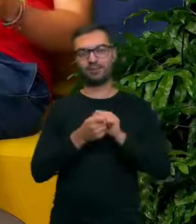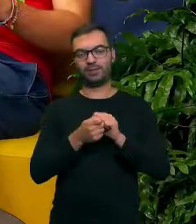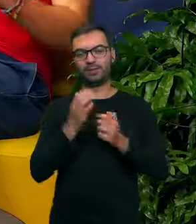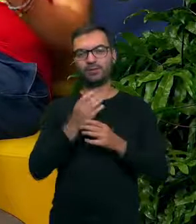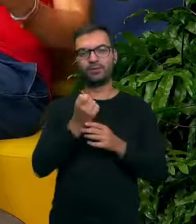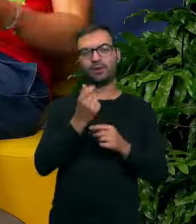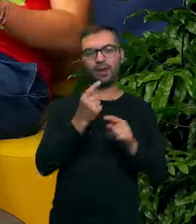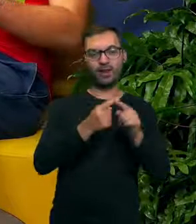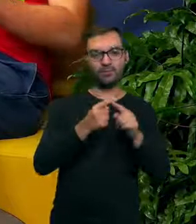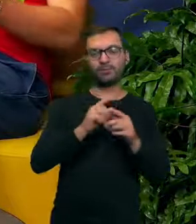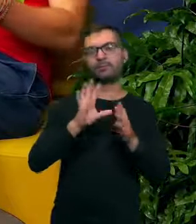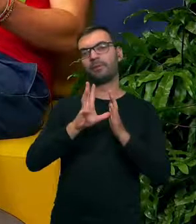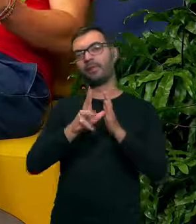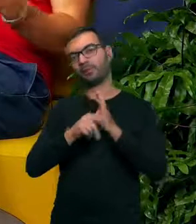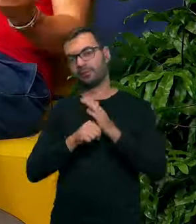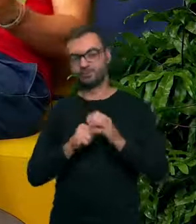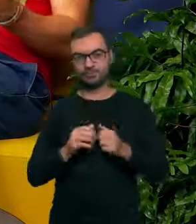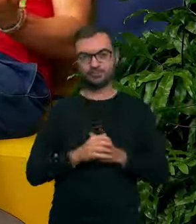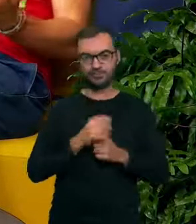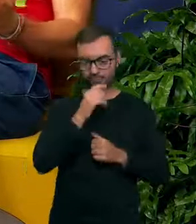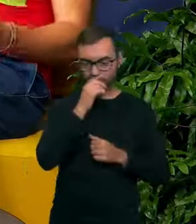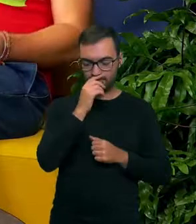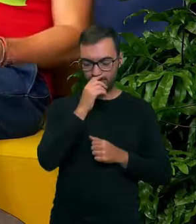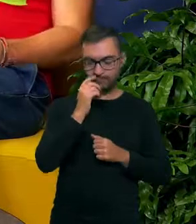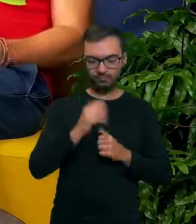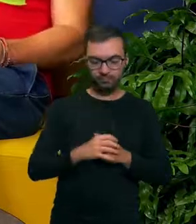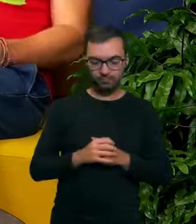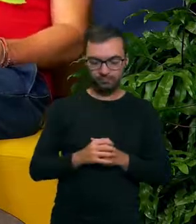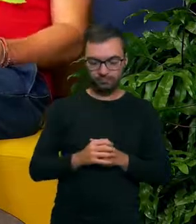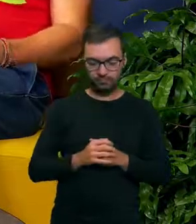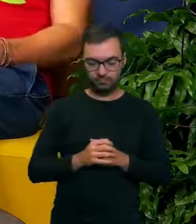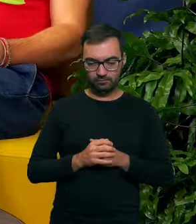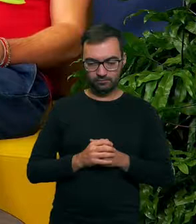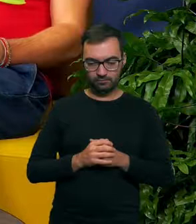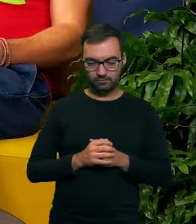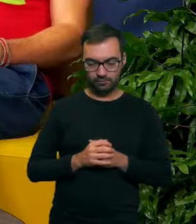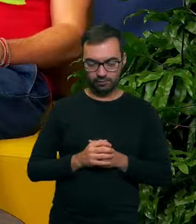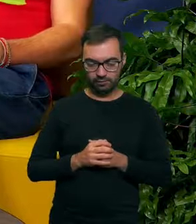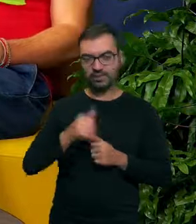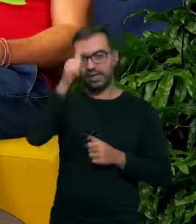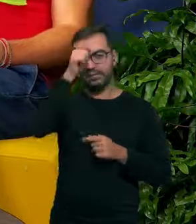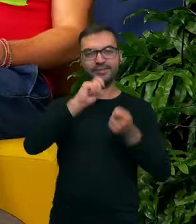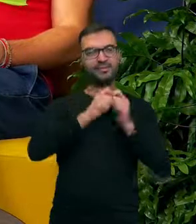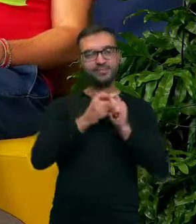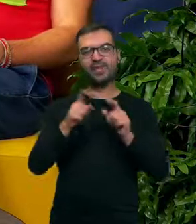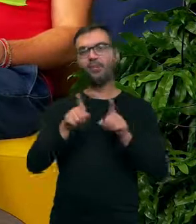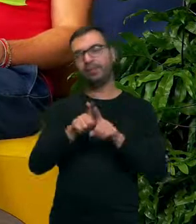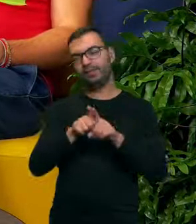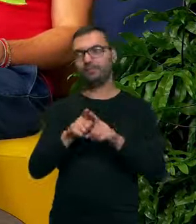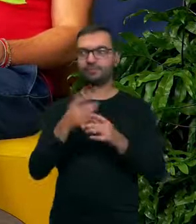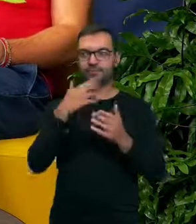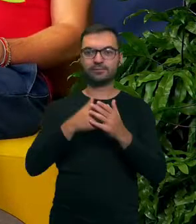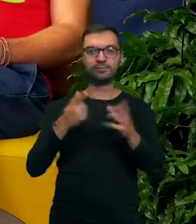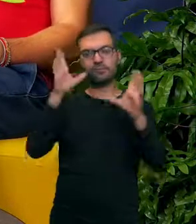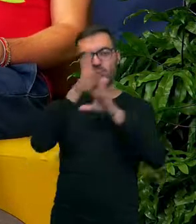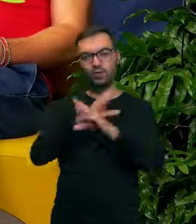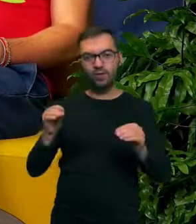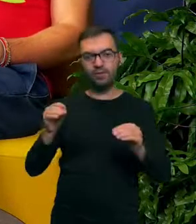rzeczy, zmieniając miasto, trochę jakby te personalia po to, żeby w ten sposób uszanować też prywatność.